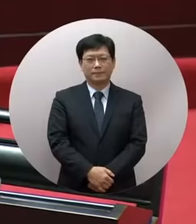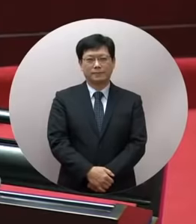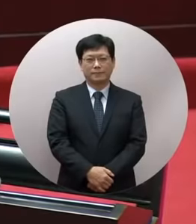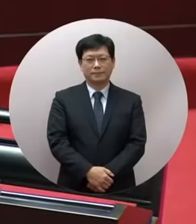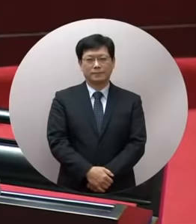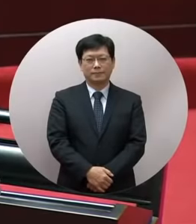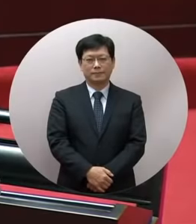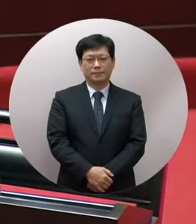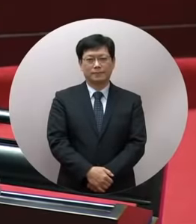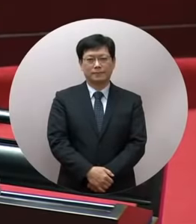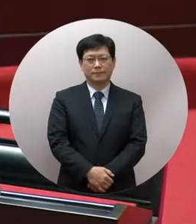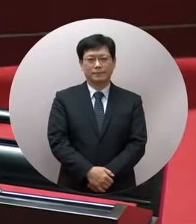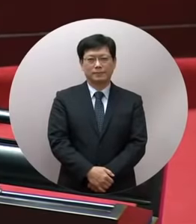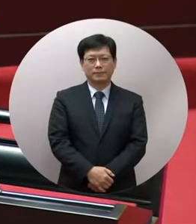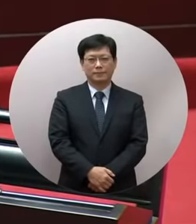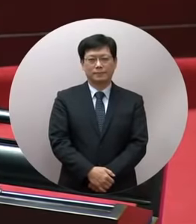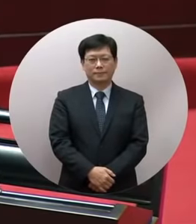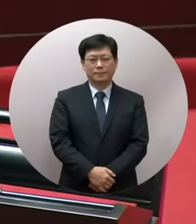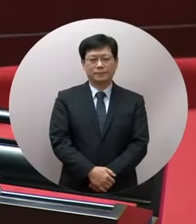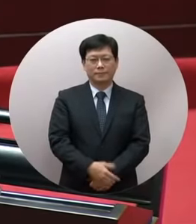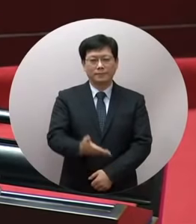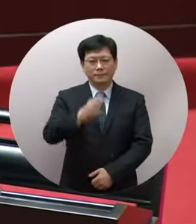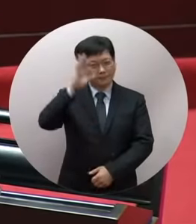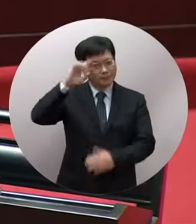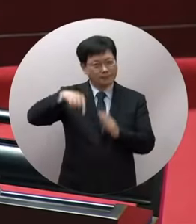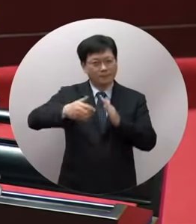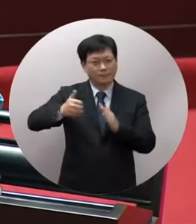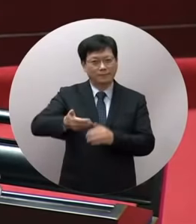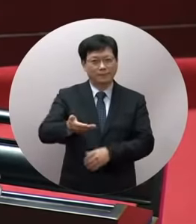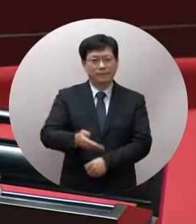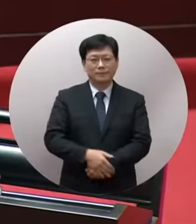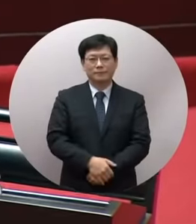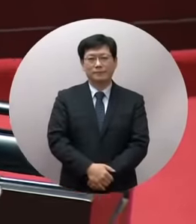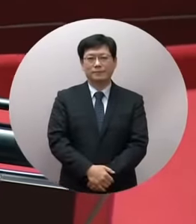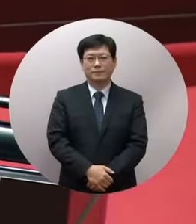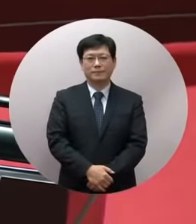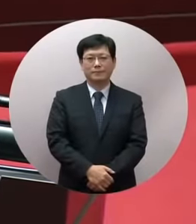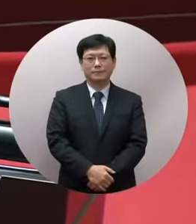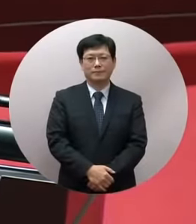长，苏院长， 请苏院长。